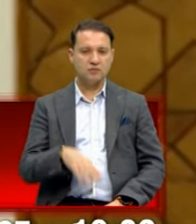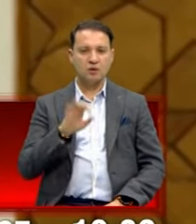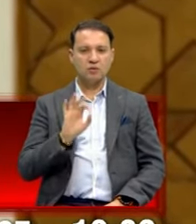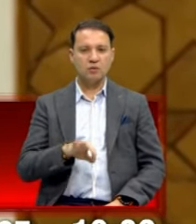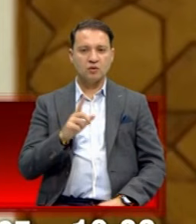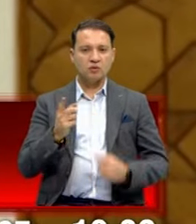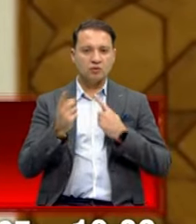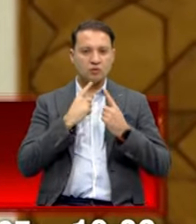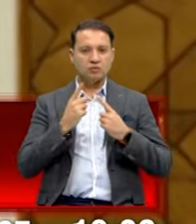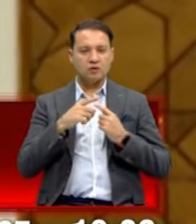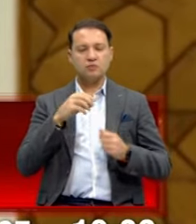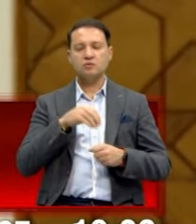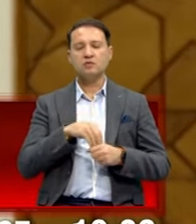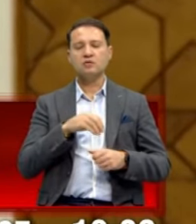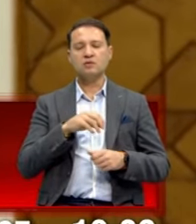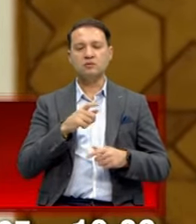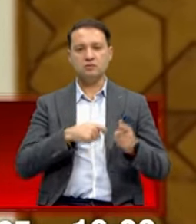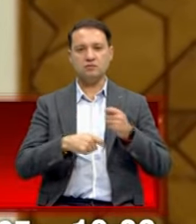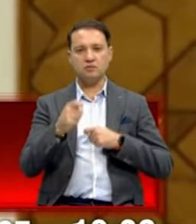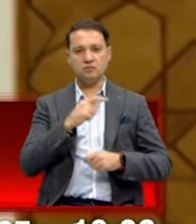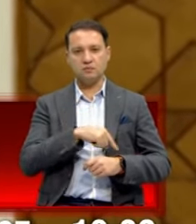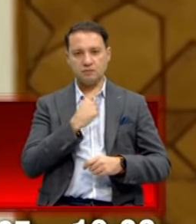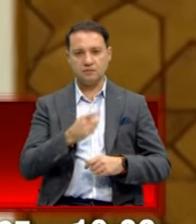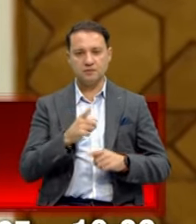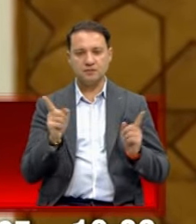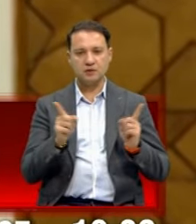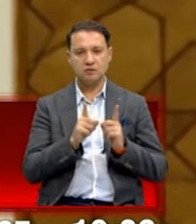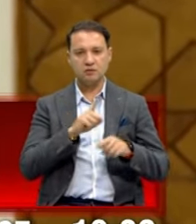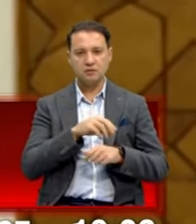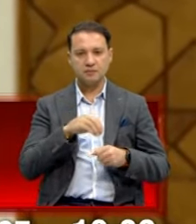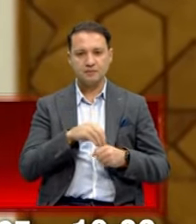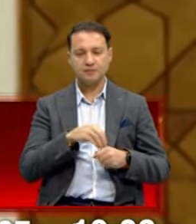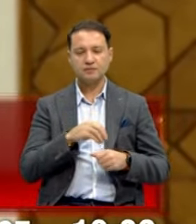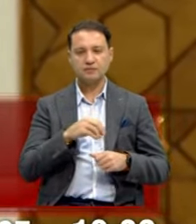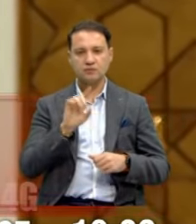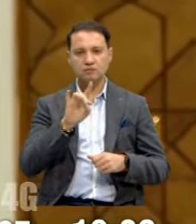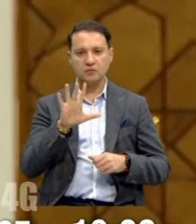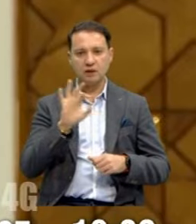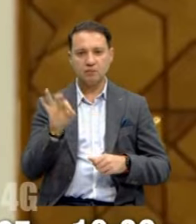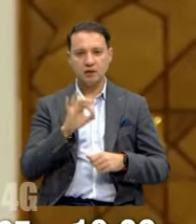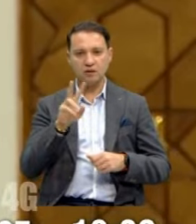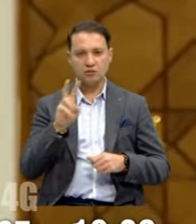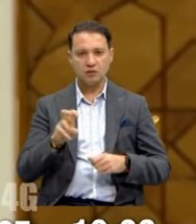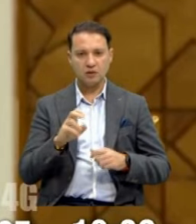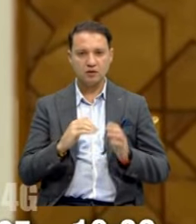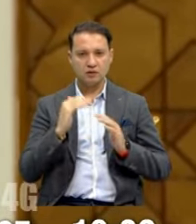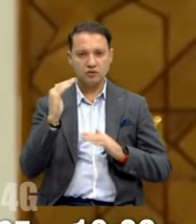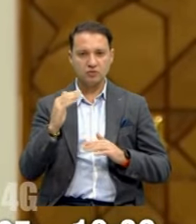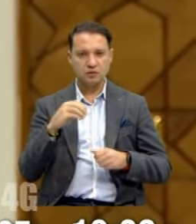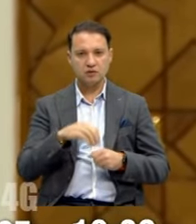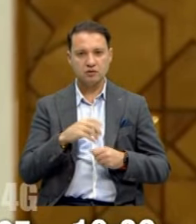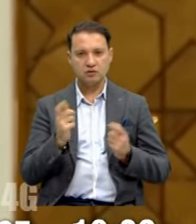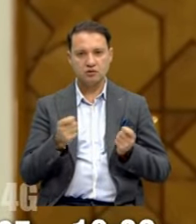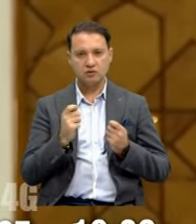Bugünkü istişarelerimizde ticaret hacmi kısa süre içinde 15 milyar dolara çıkarmak